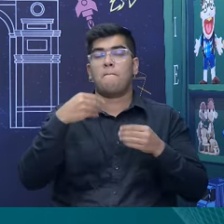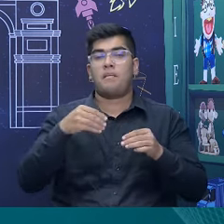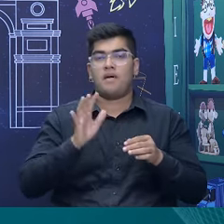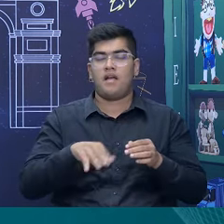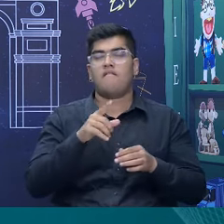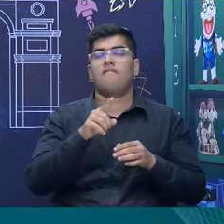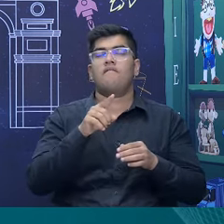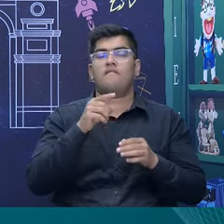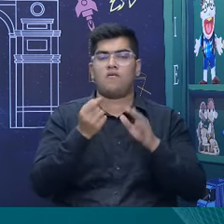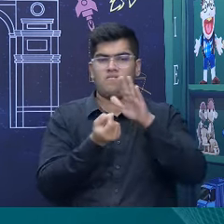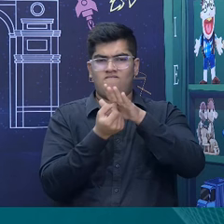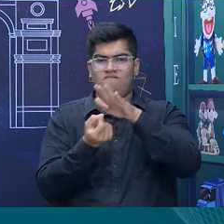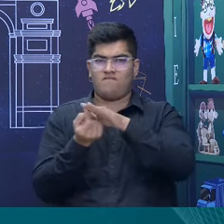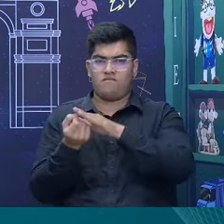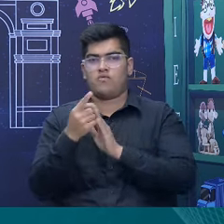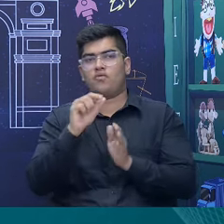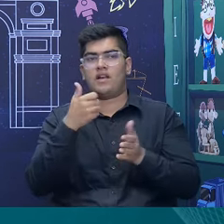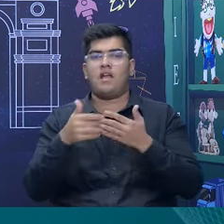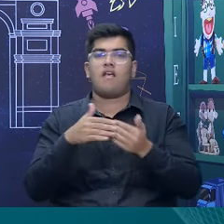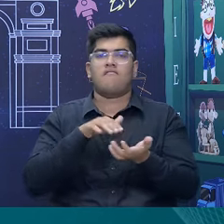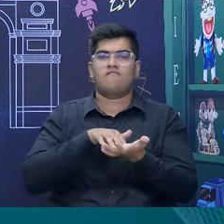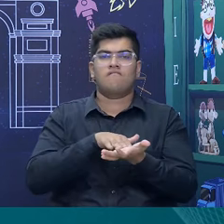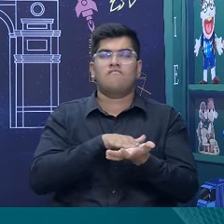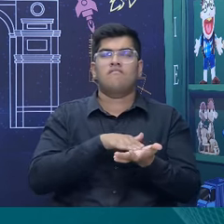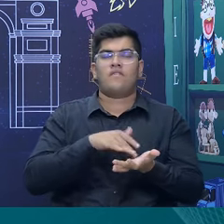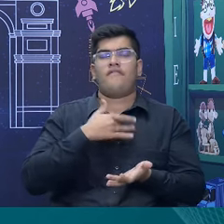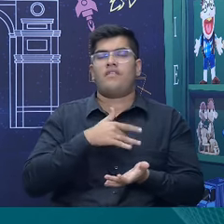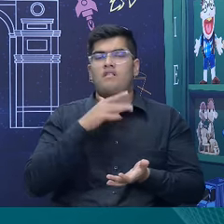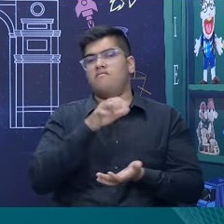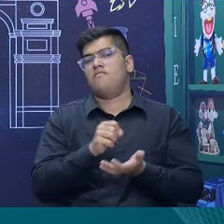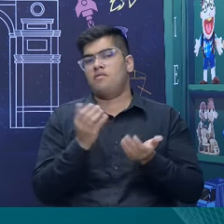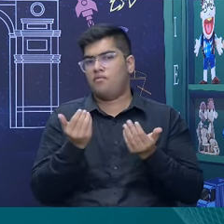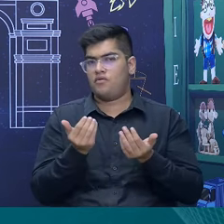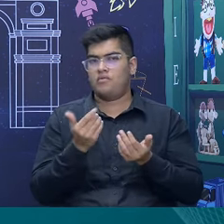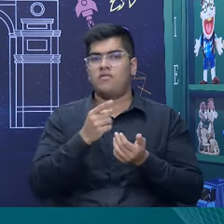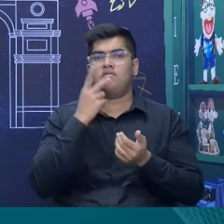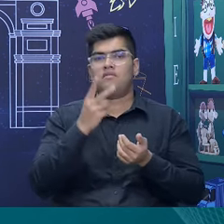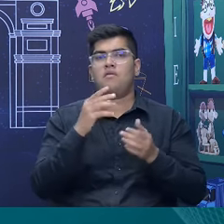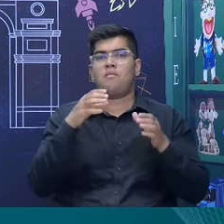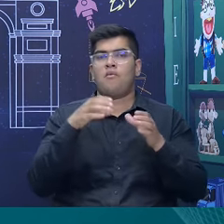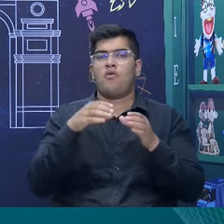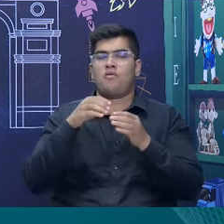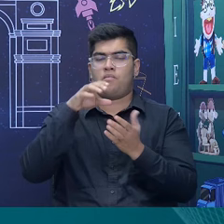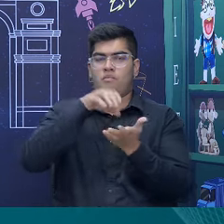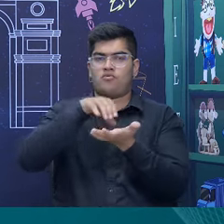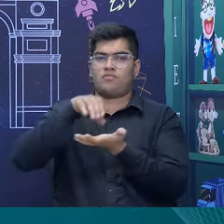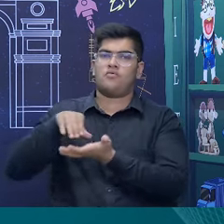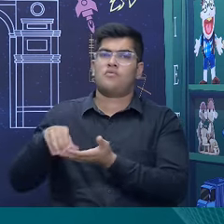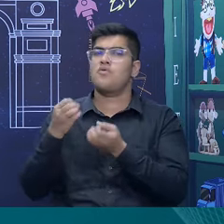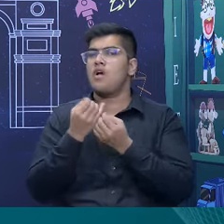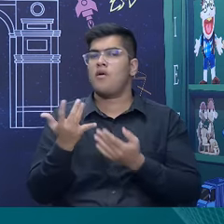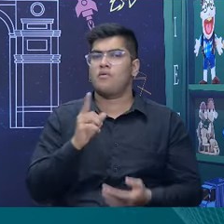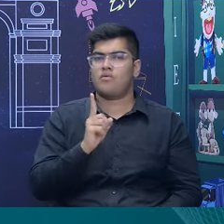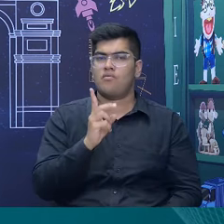महसूस करके भी देख सकते हैं जैसे यहां पर एक डब्बा आया दूसरा डब्बा आया तीसरा डब्बा आया चौथा ऐसे